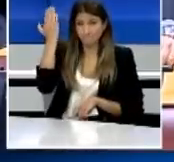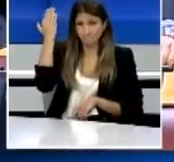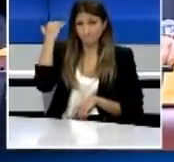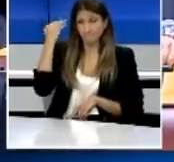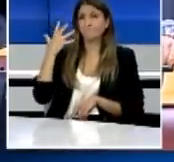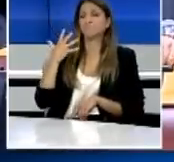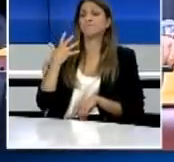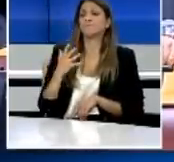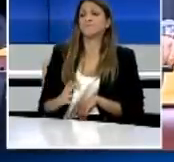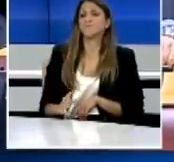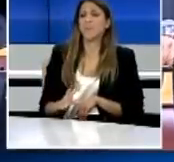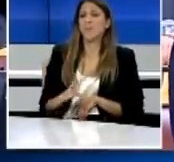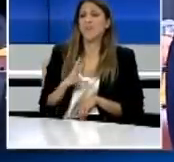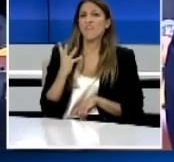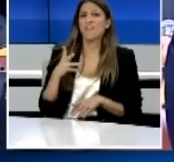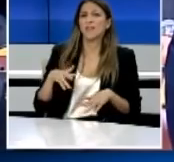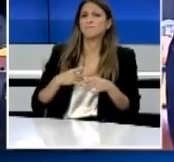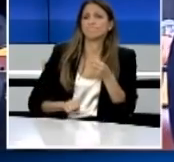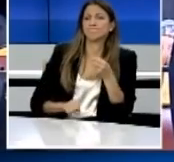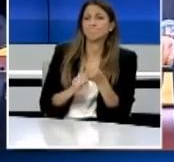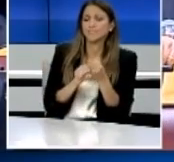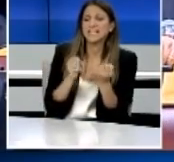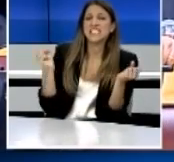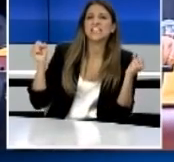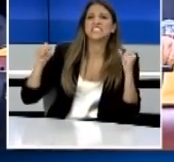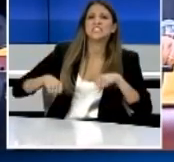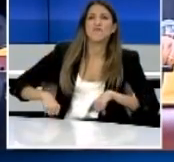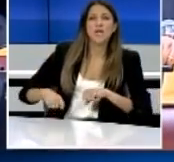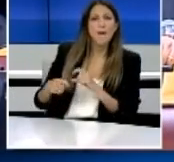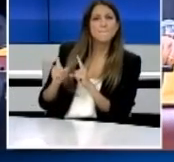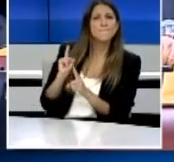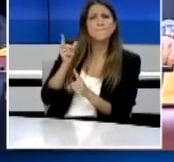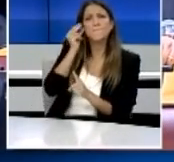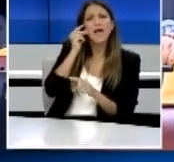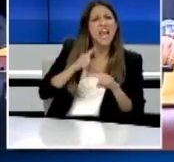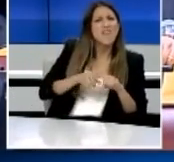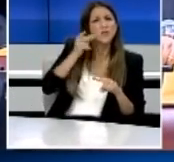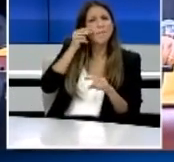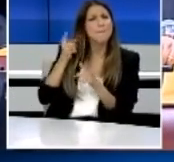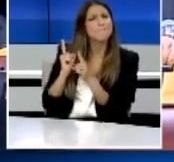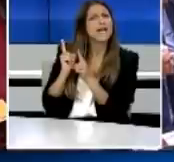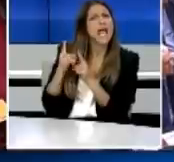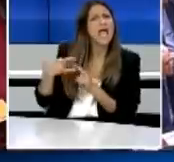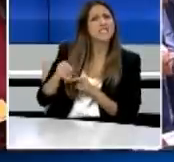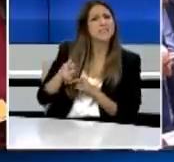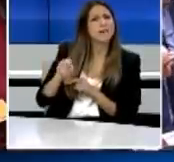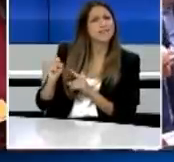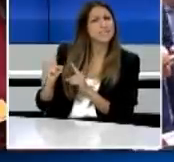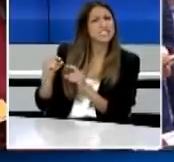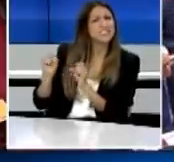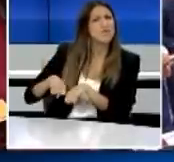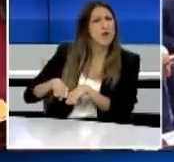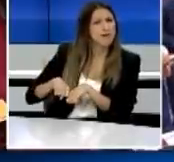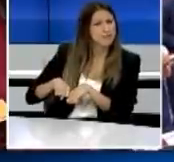πάτε απέναντι στη Συμφωνία των Πρεσπών. Αν και εξ όσων γνωρίζω, δεν μπορώ βεβαίως να είμαι στα εσωτερικά